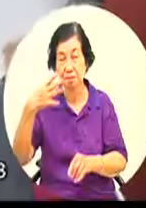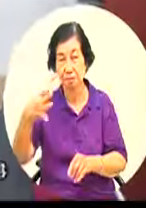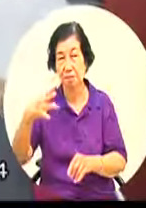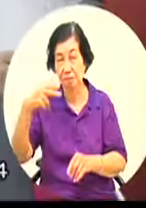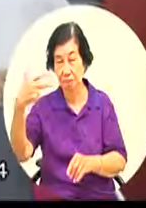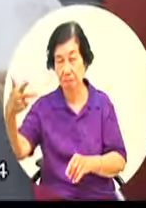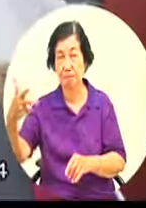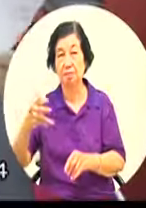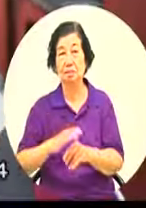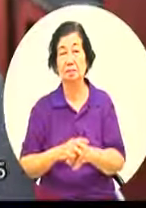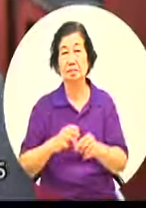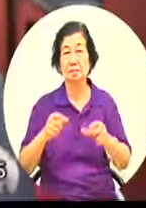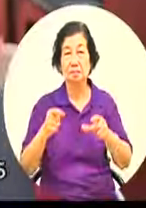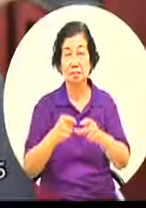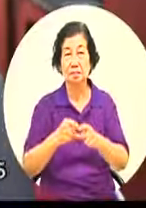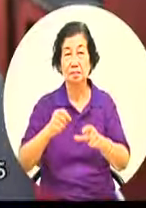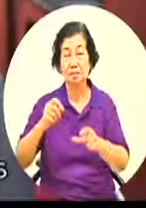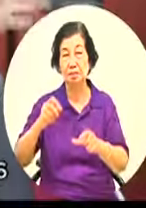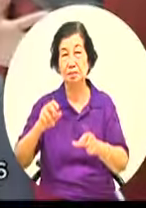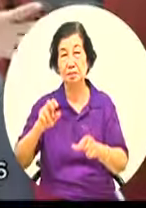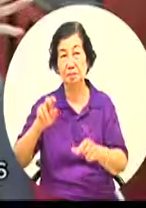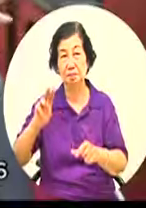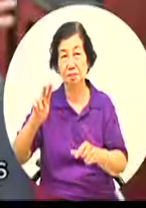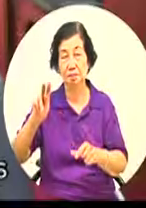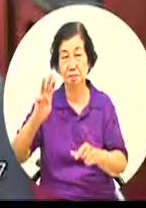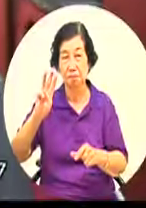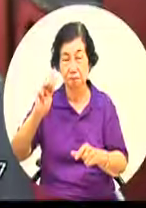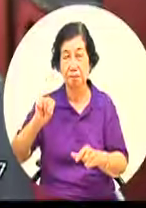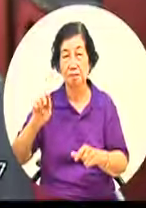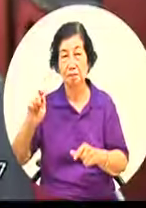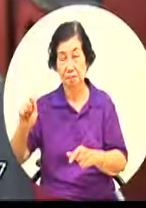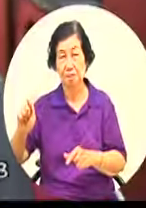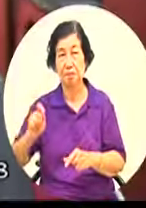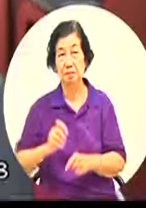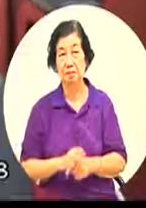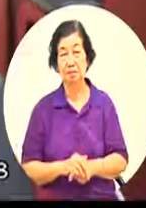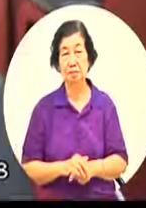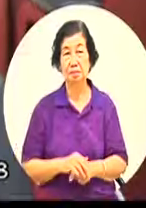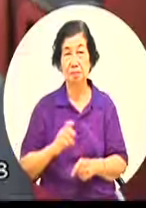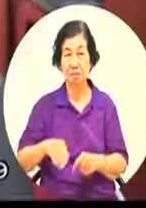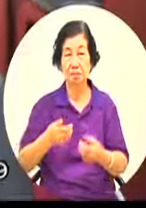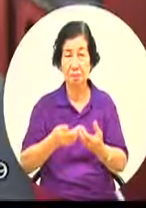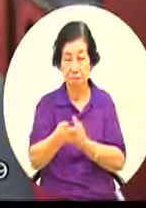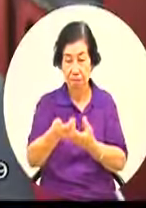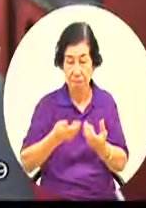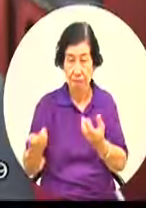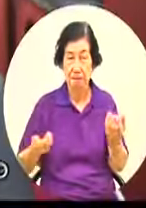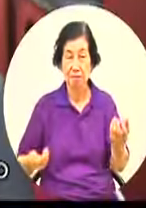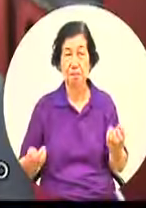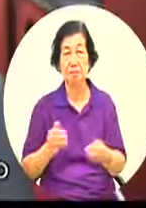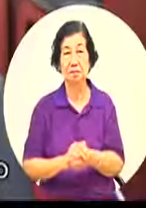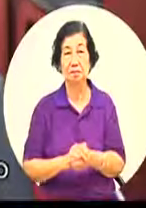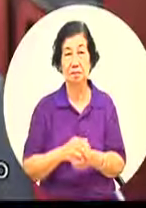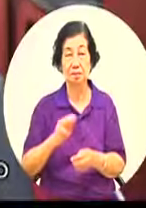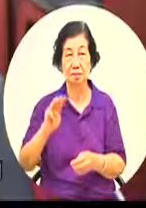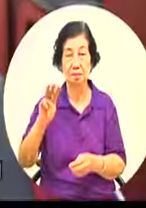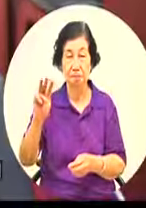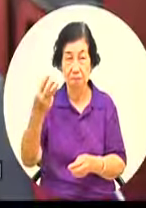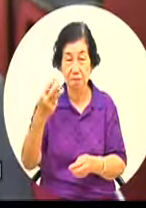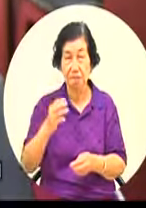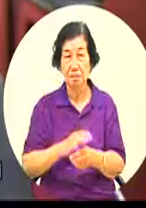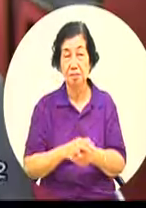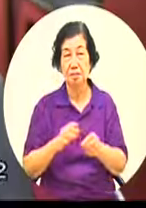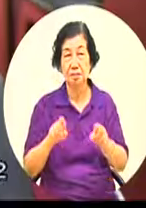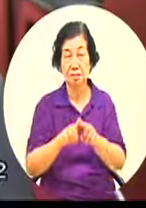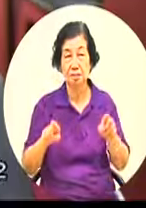是咱若把这个土地一分为一二三好了。我们只需要200寸300坪好啊，来起图书